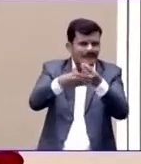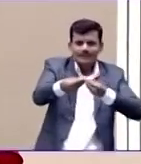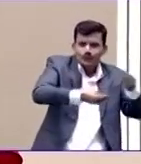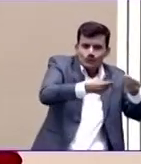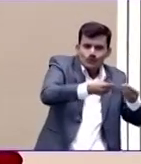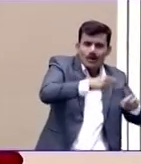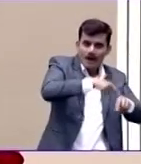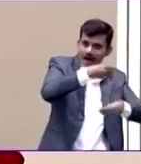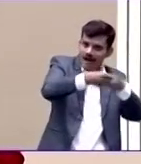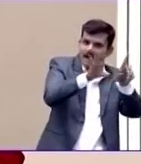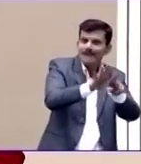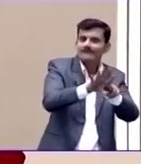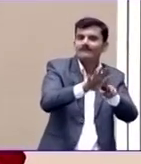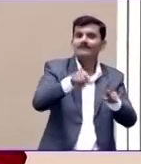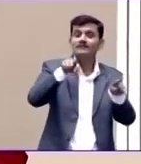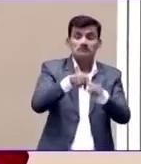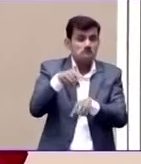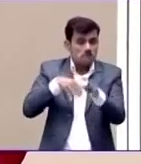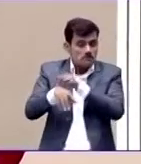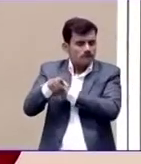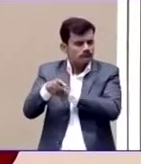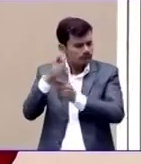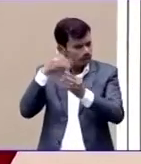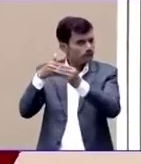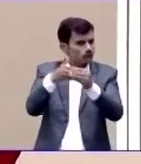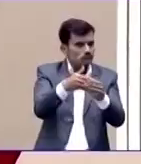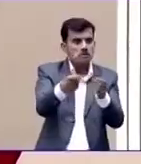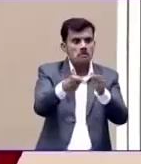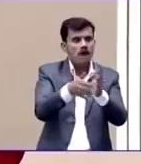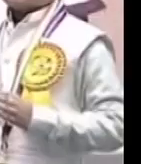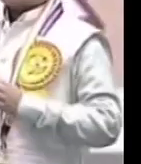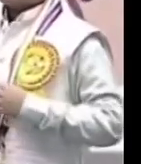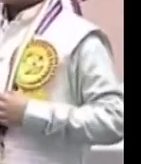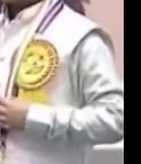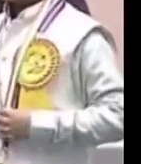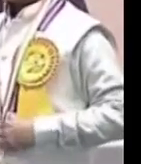मार्केटिंग की सुविधाएं प्रदान करने से उनमें नेतृत्व की क्षमता बढ़ेगी।